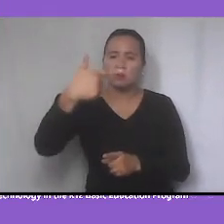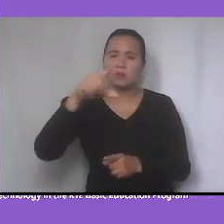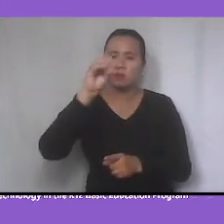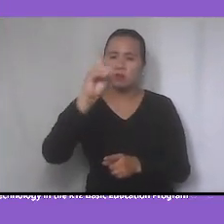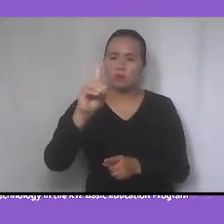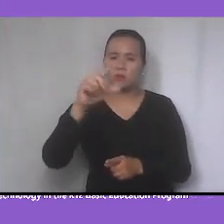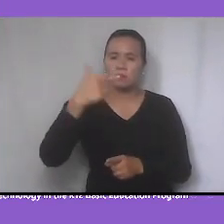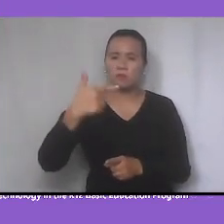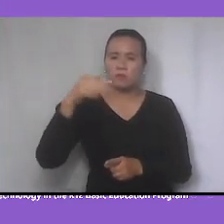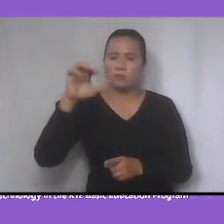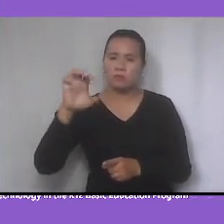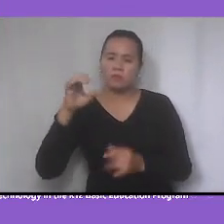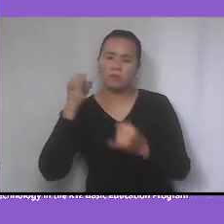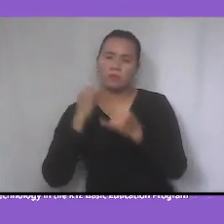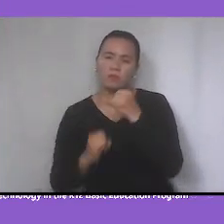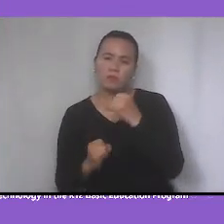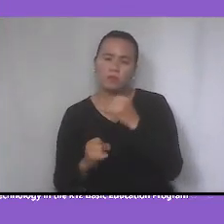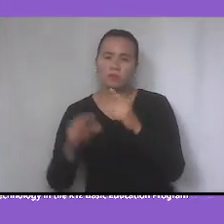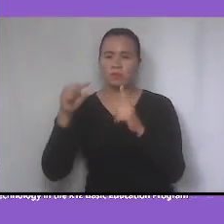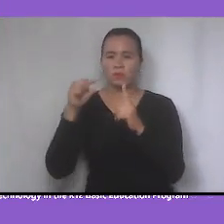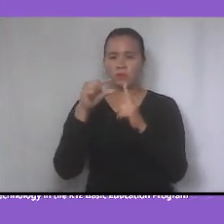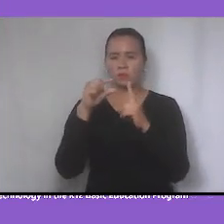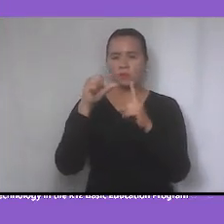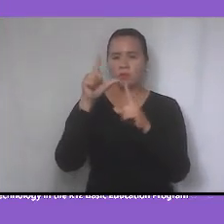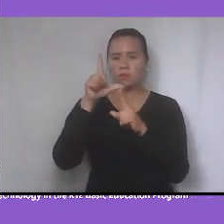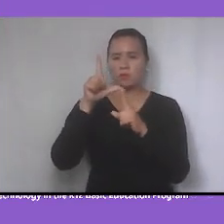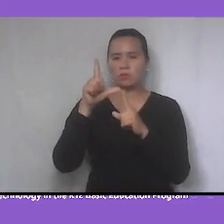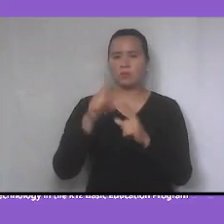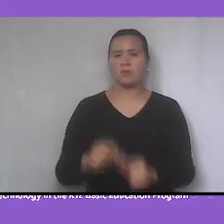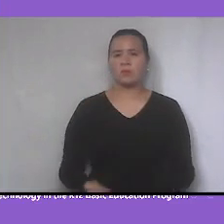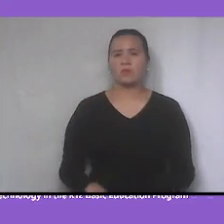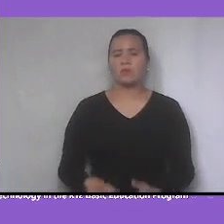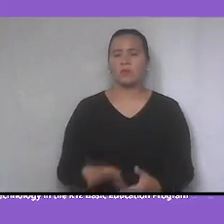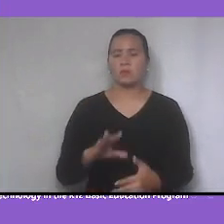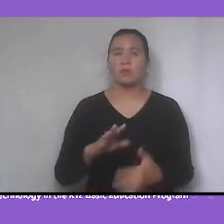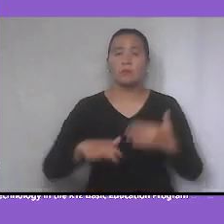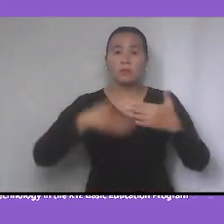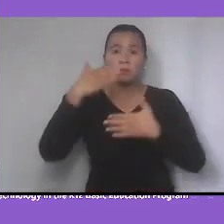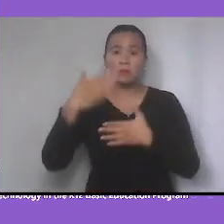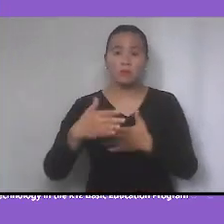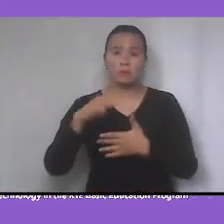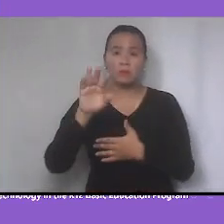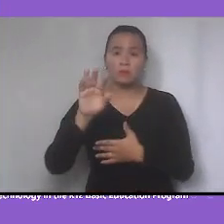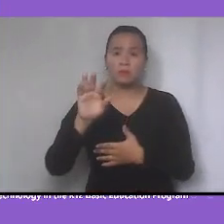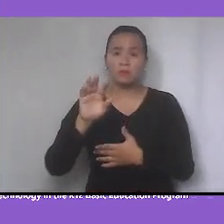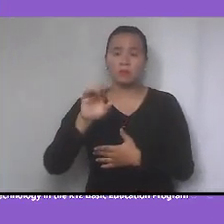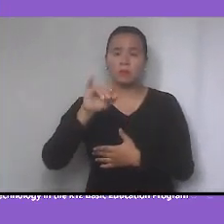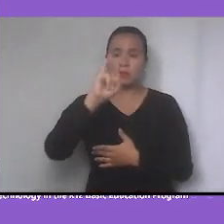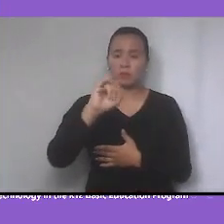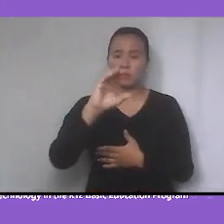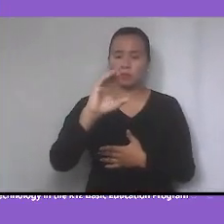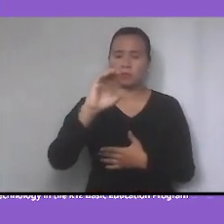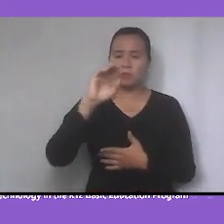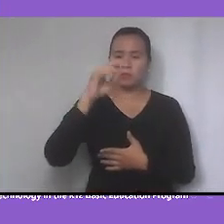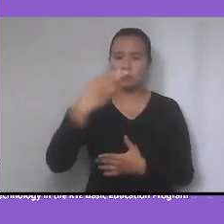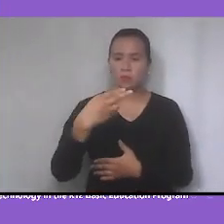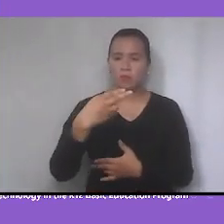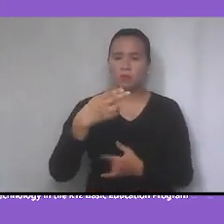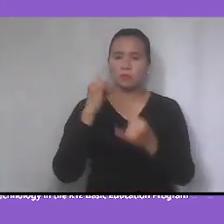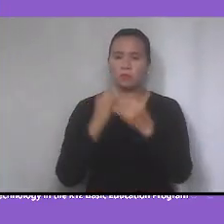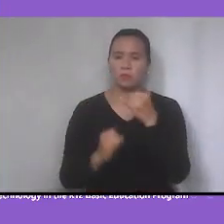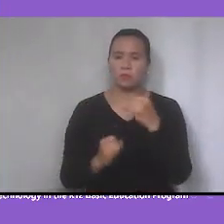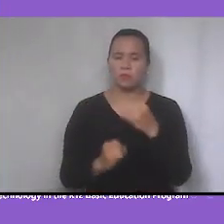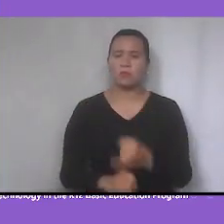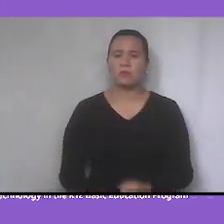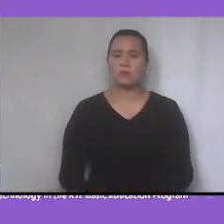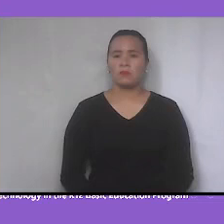na pattern. E paano naman ang witch tsaka stitch? Yan naman ay isang pair of words na CH ang